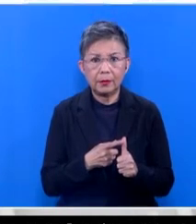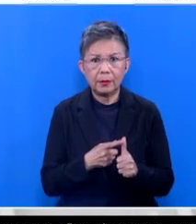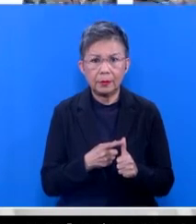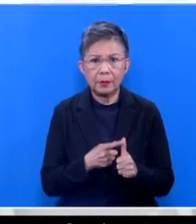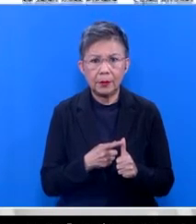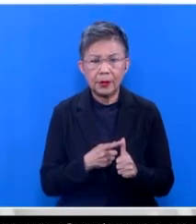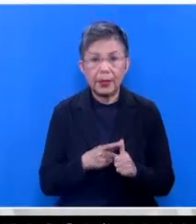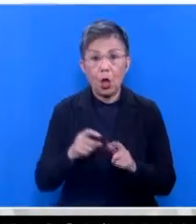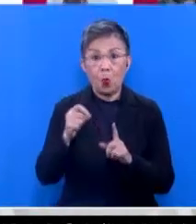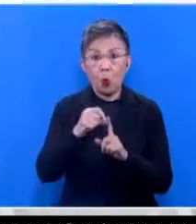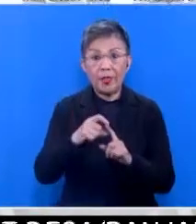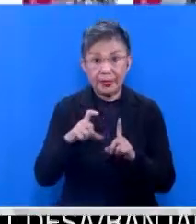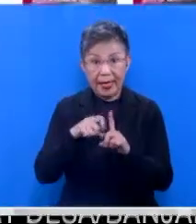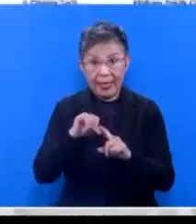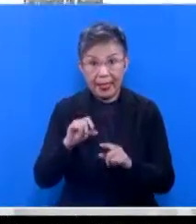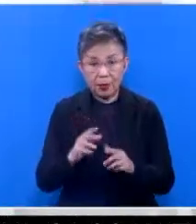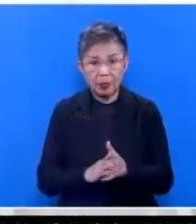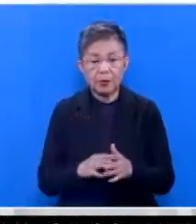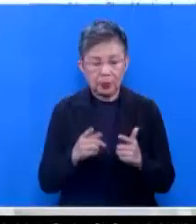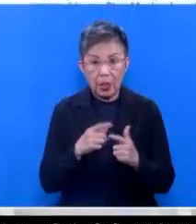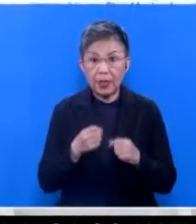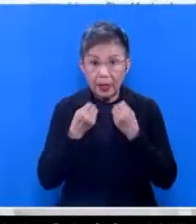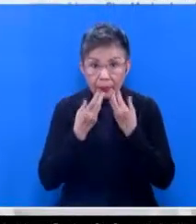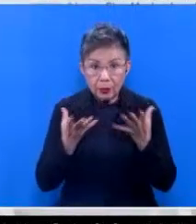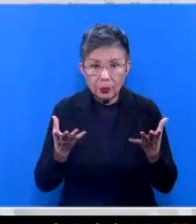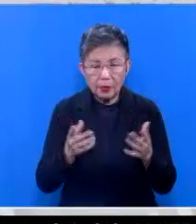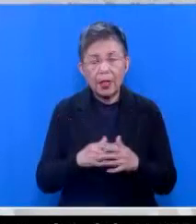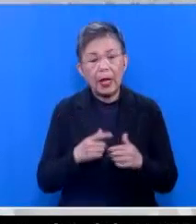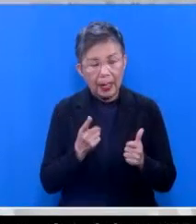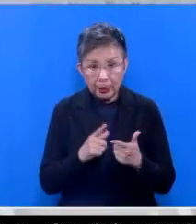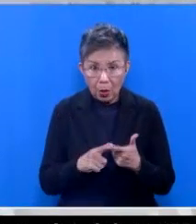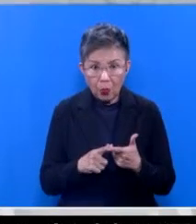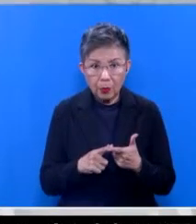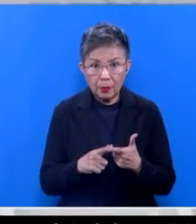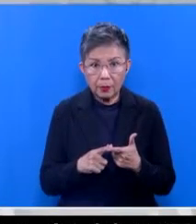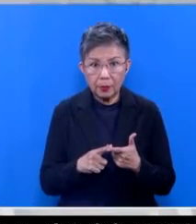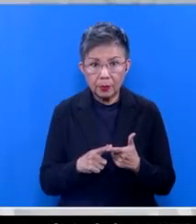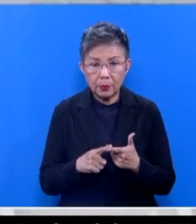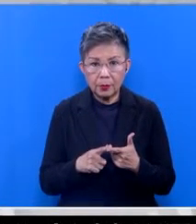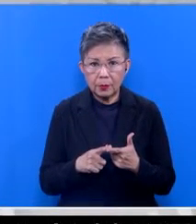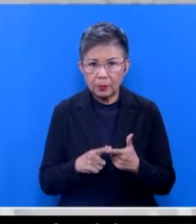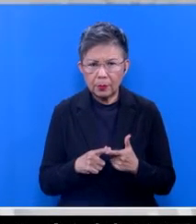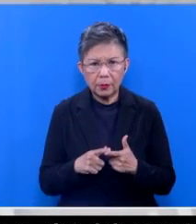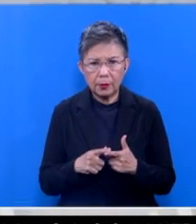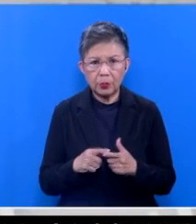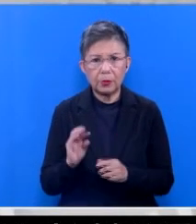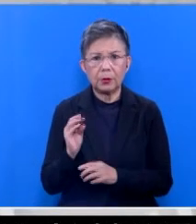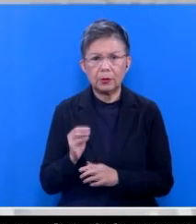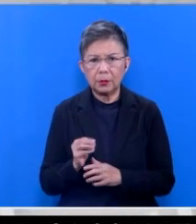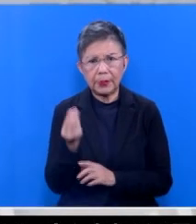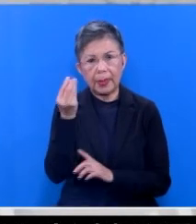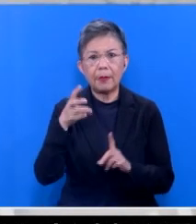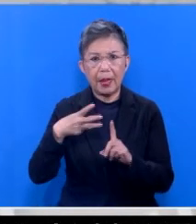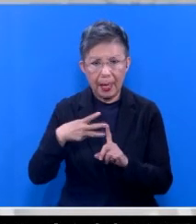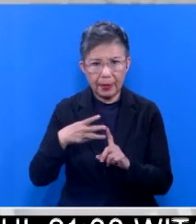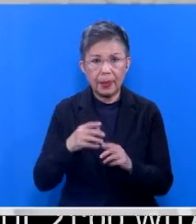dari Provinsi DKI Jakarta ataupun melalui tentunya Kota Madya Jakarta Barat